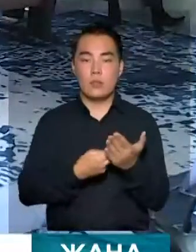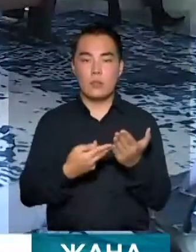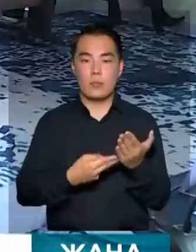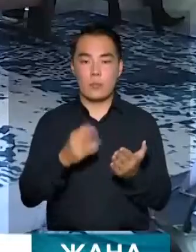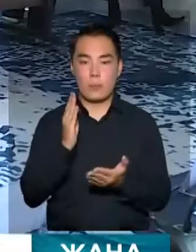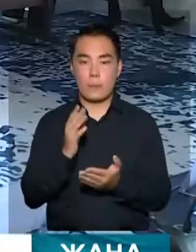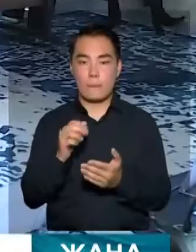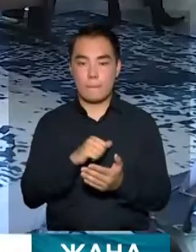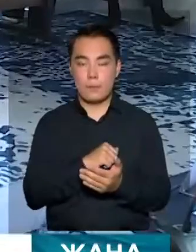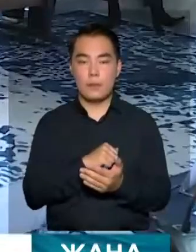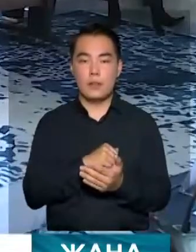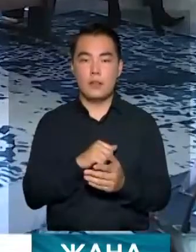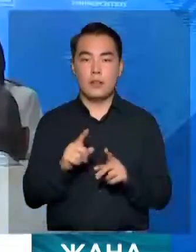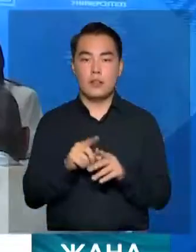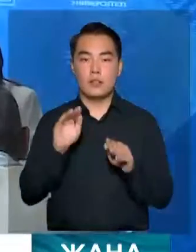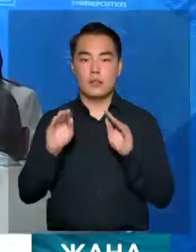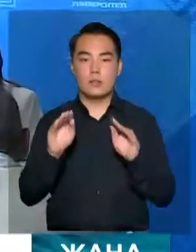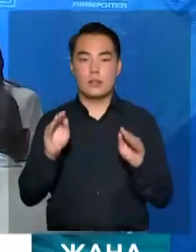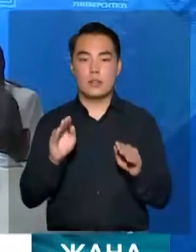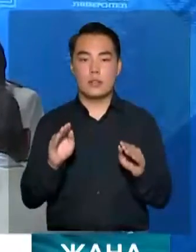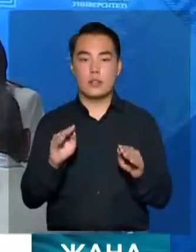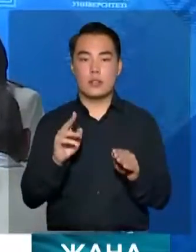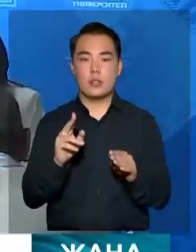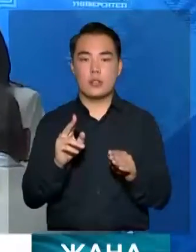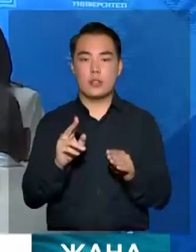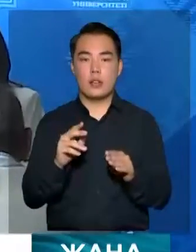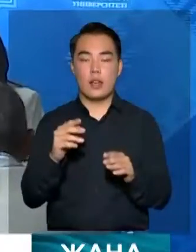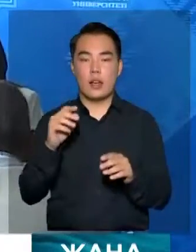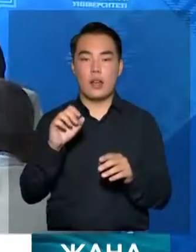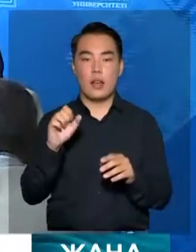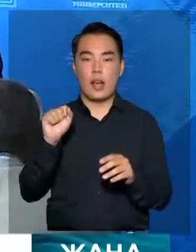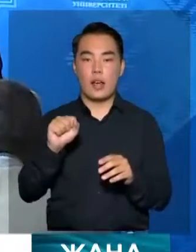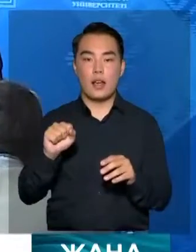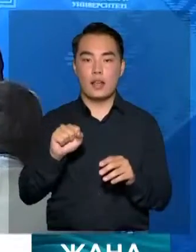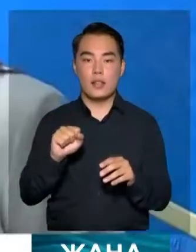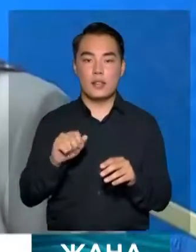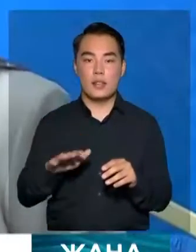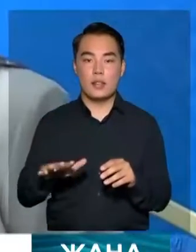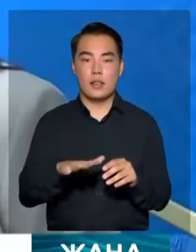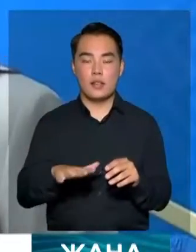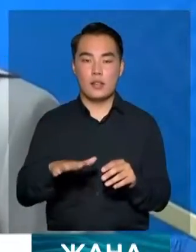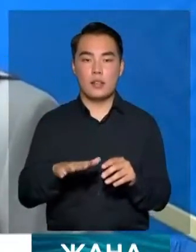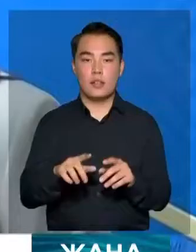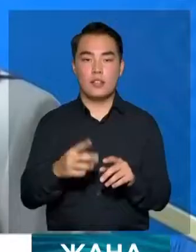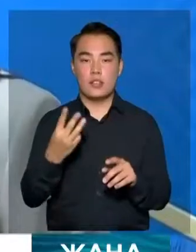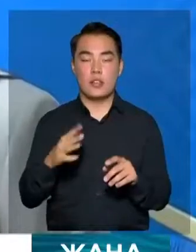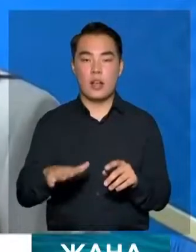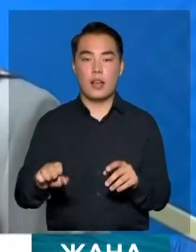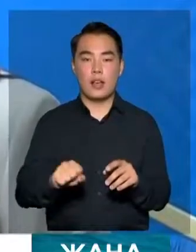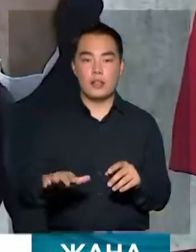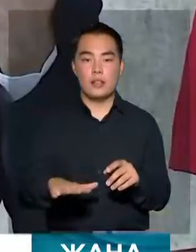Әзірет Сұлтан мемлекеттік тарихи мәдени қорық мұражайы мен Шығыс Азияның Турин археология мен археологиялық қазбалар орталығы